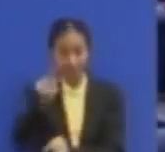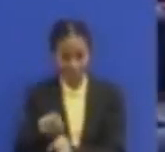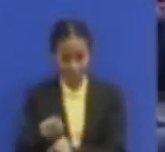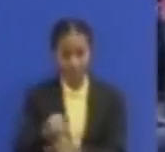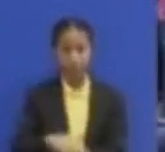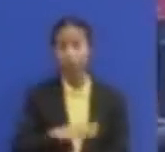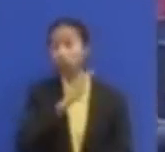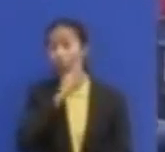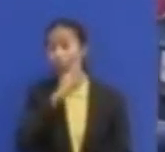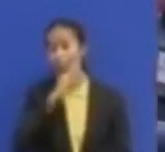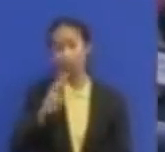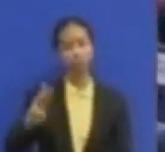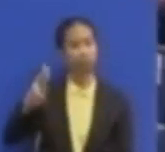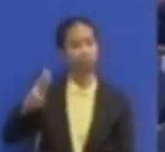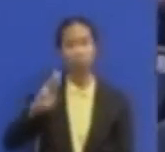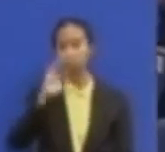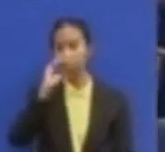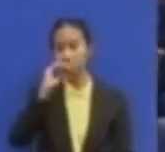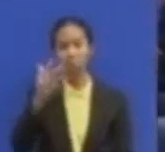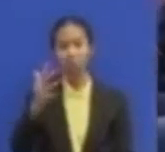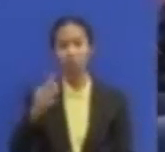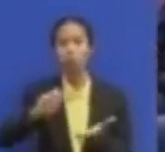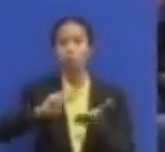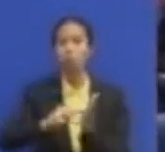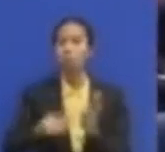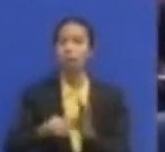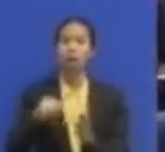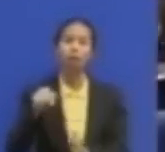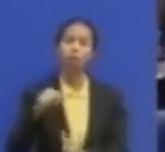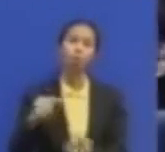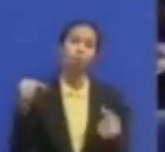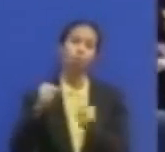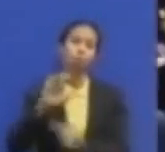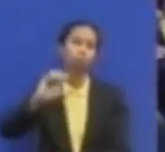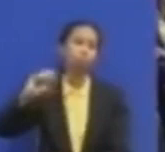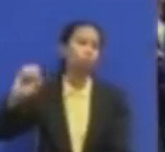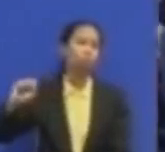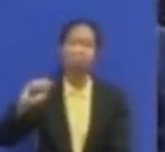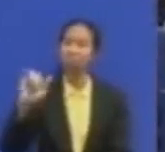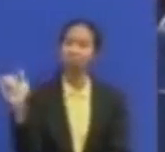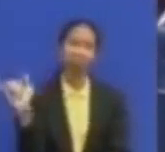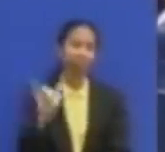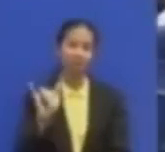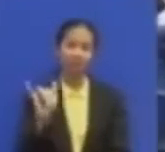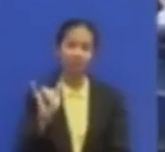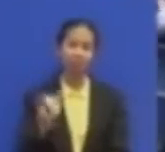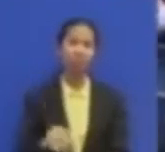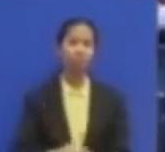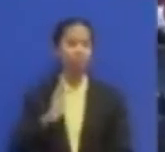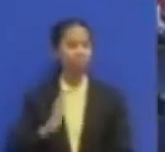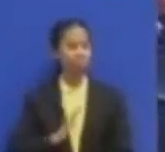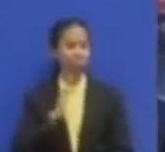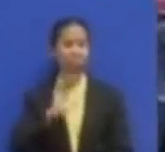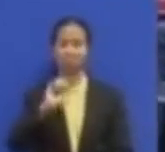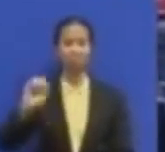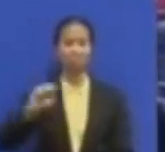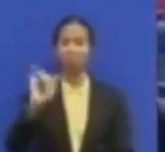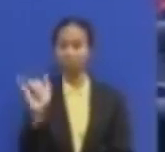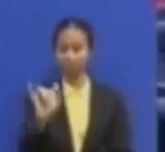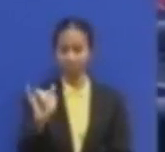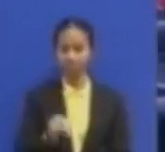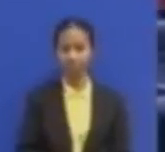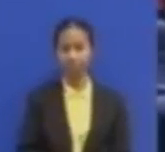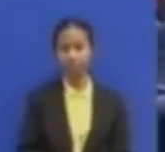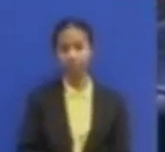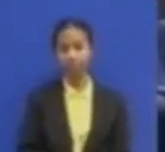นเนี่ยก็ถือว่ายังไม่ได้เป็นสมาชิกสภาผู้แทนราษฎรหรือว่าส.ส.อย่างเต็มภาคภูมินะครับ ถือว่าเป็นแบบเป็นทางการ